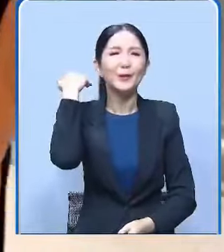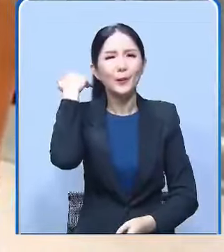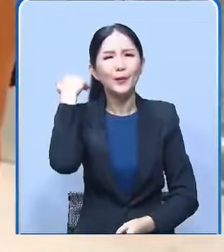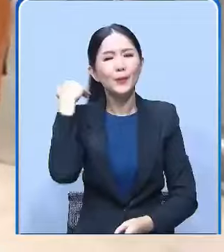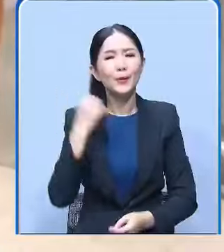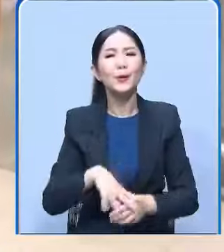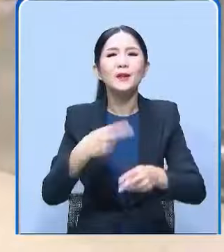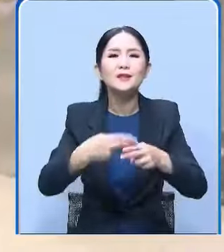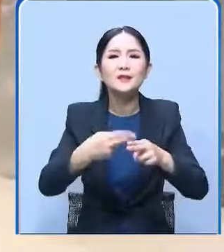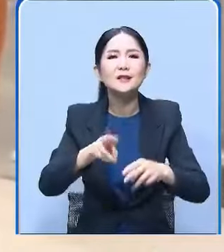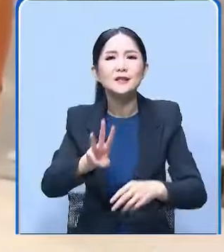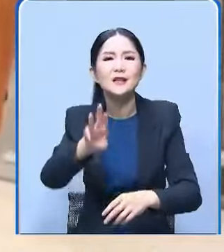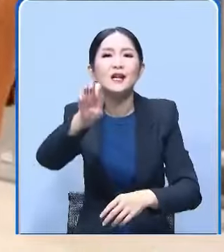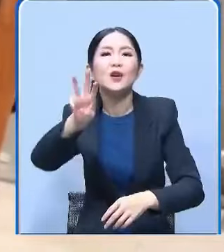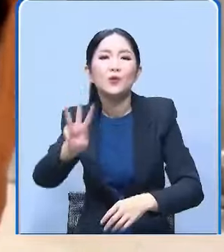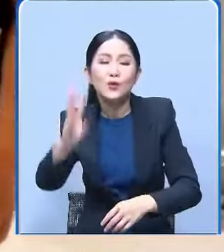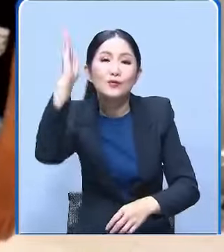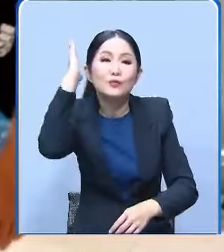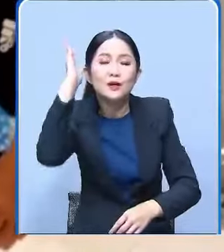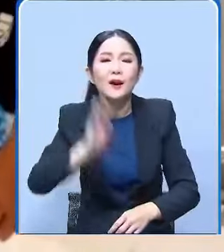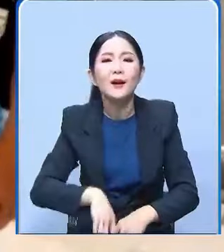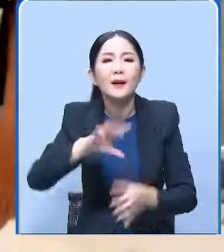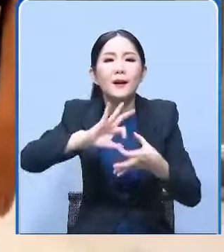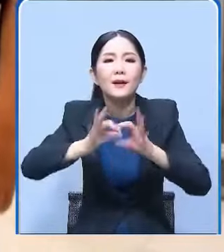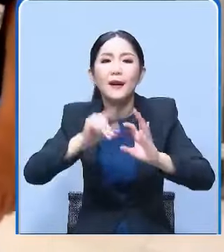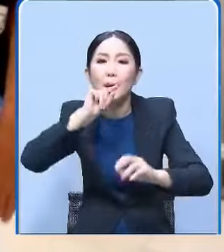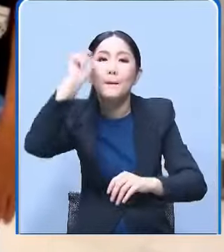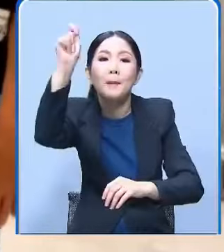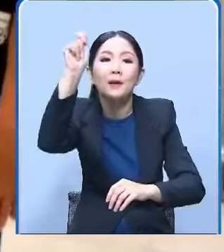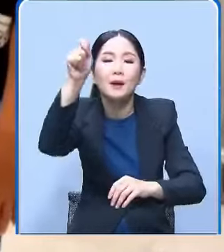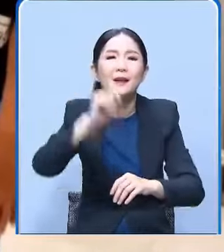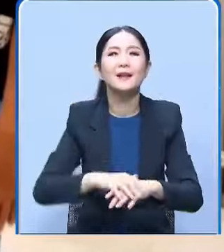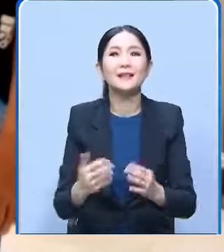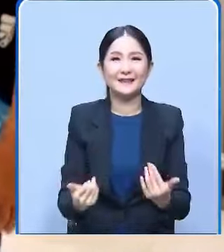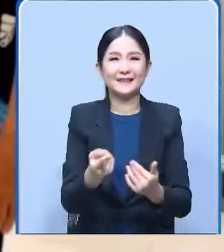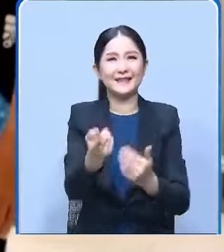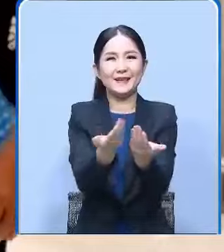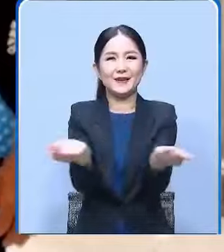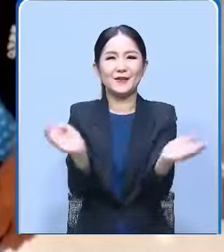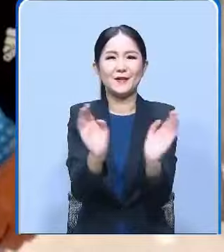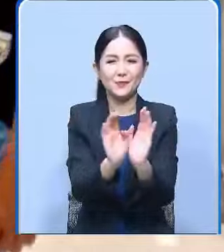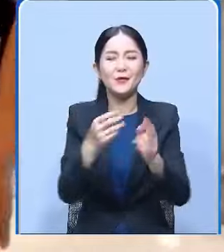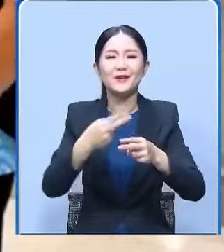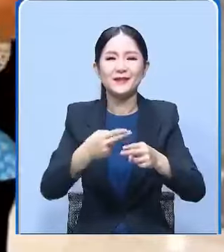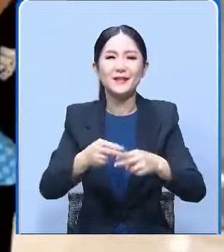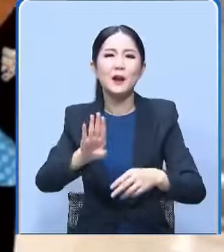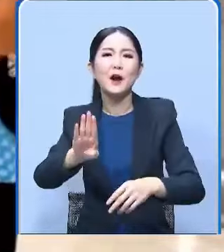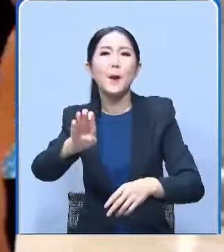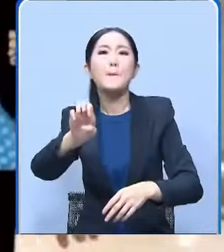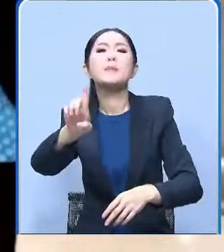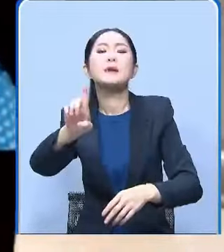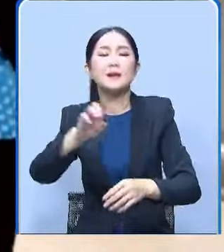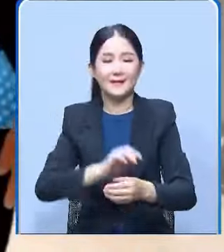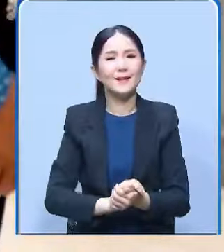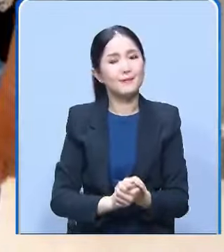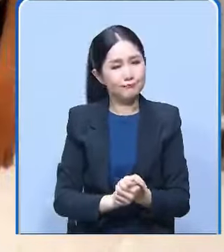วมาใช่ไหมเราก็จะเห็นว่าอันนี้เป็นครอบครัวของ น้องบีจันแจม น้องบีจันแจมนะคะอย่างคราวที่แล้วอ่ะเราจะเห็นว่าแฟนคลับอ่ะ